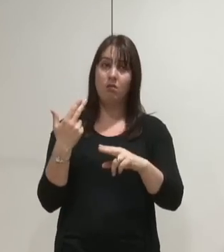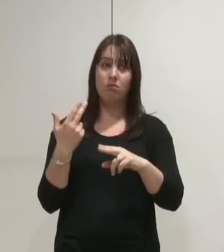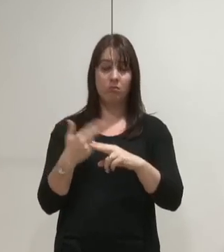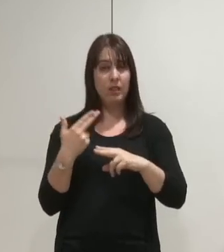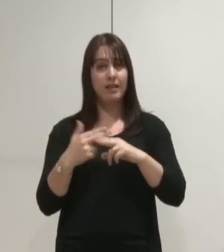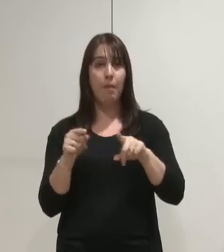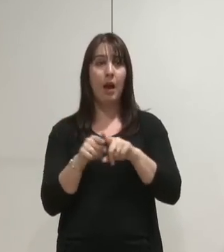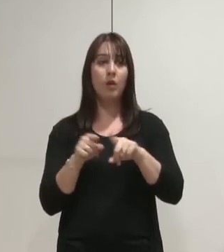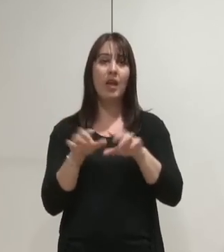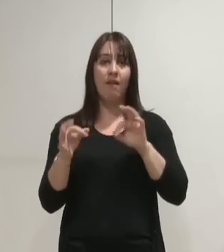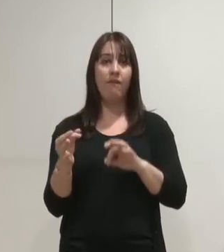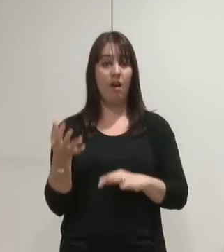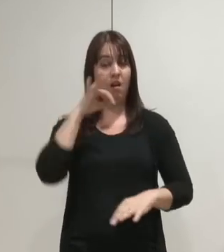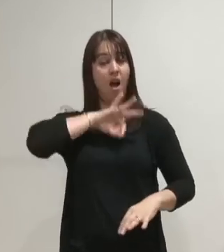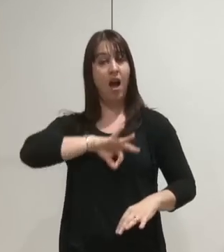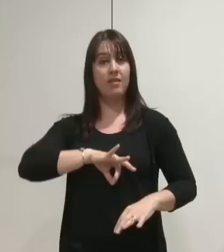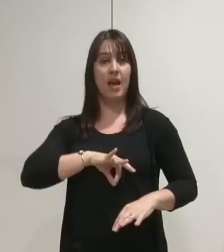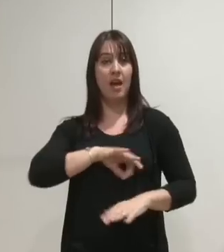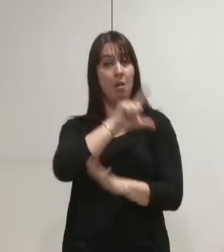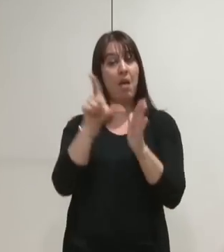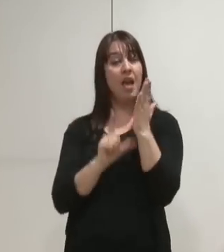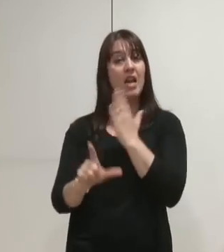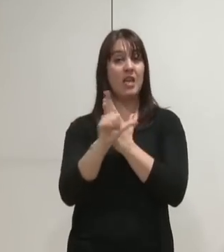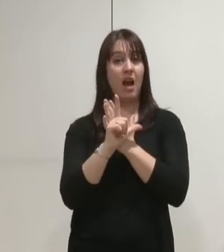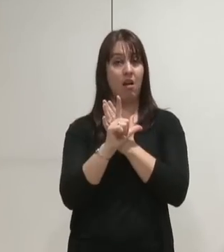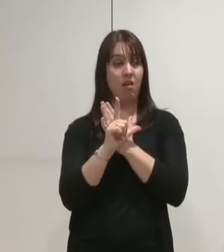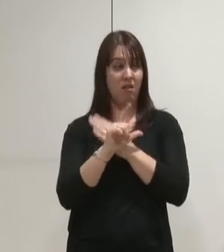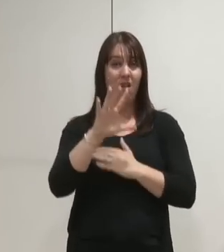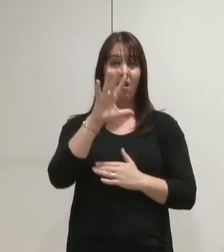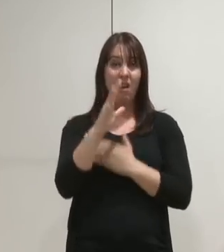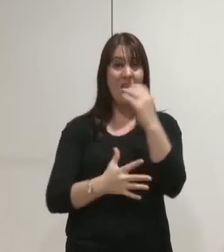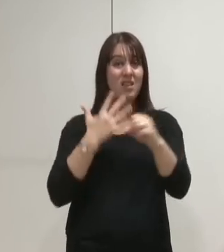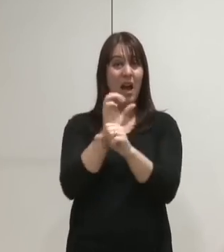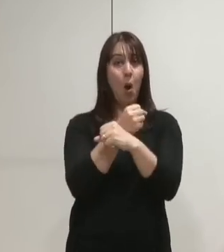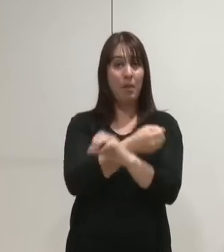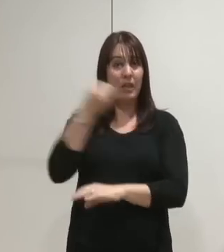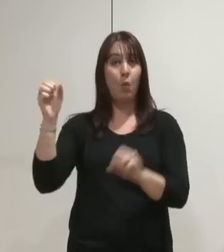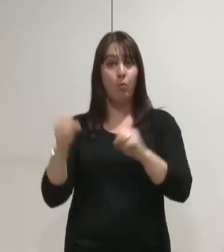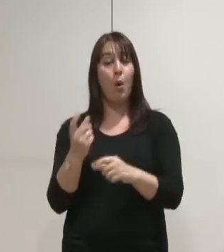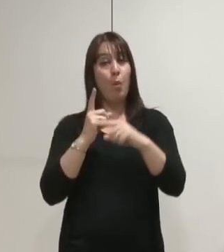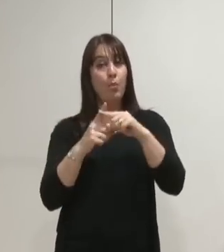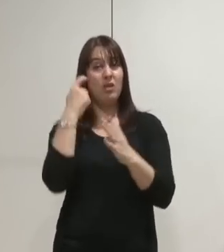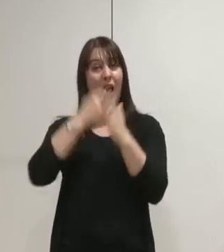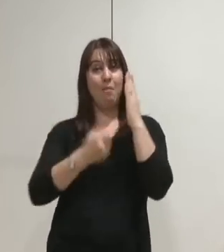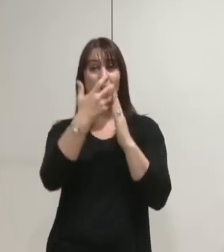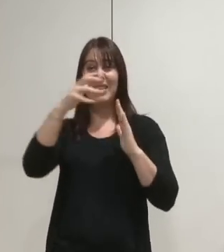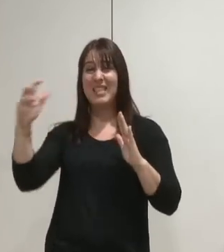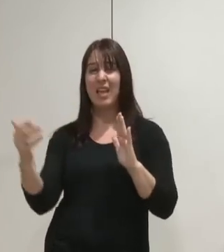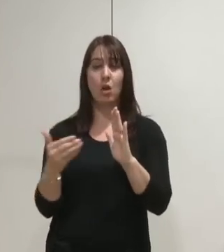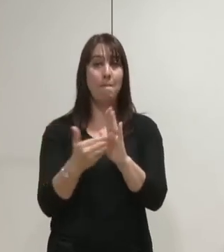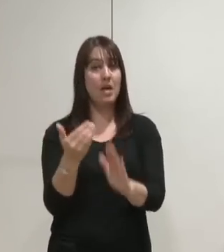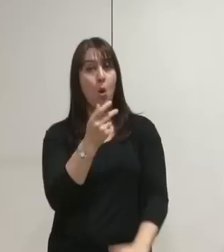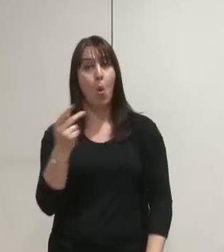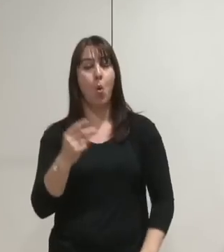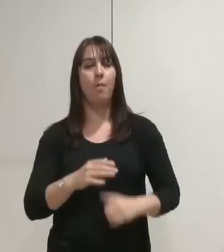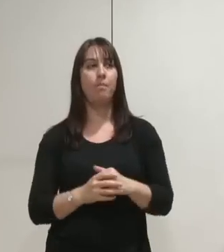d'intérêt et le code pénal va jusqu'à 5 ans d'emprisonnement et une amende de 500000 €. je vous